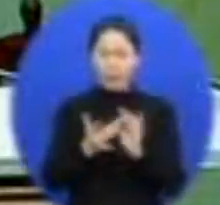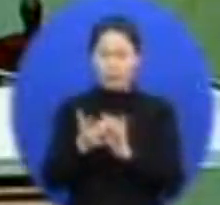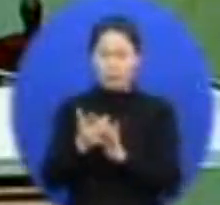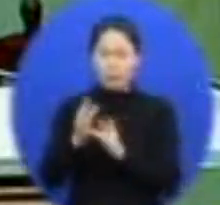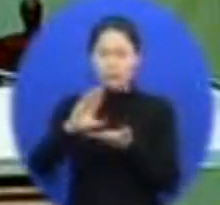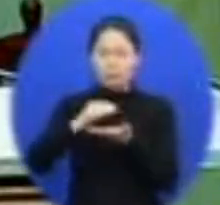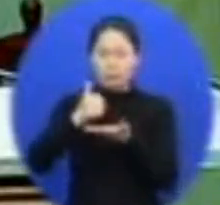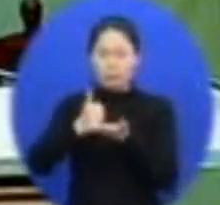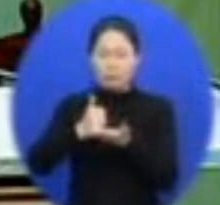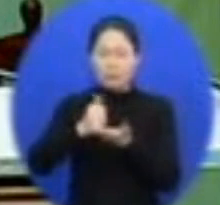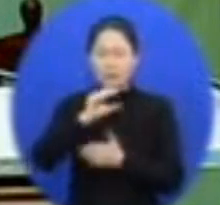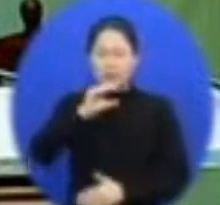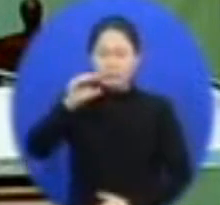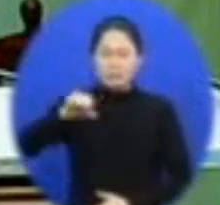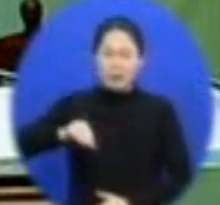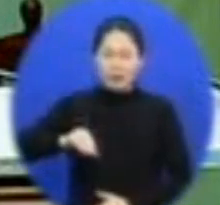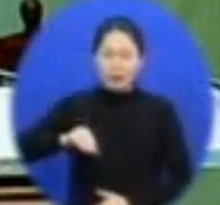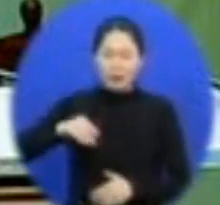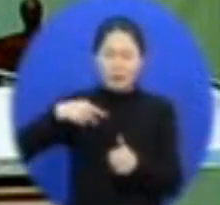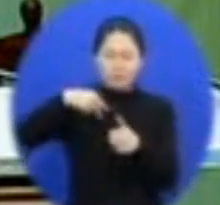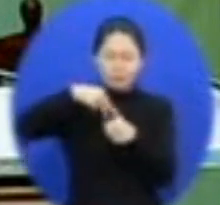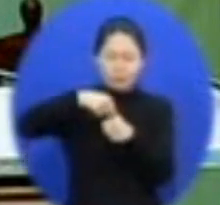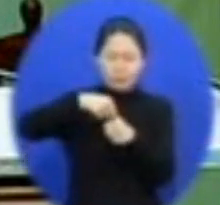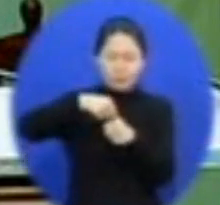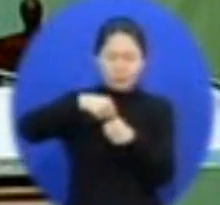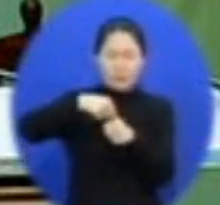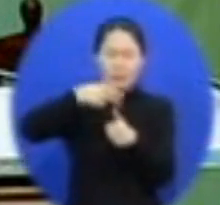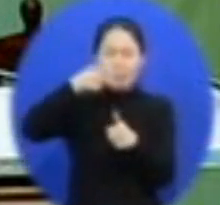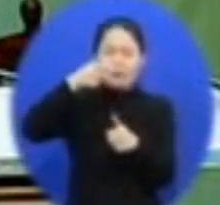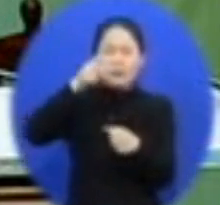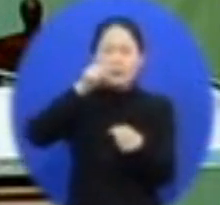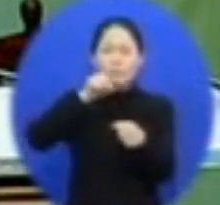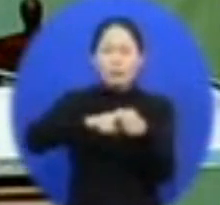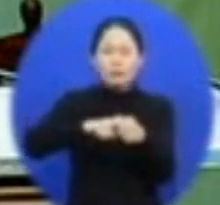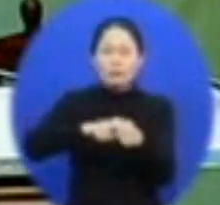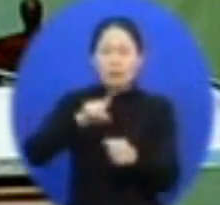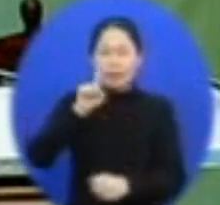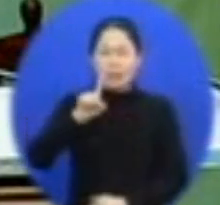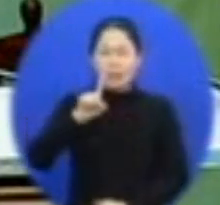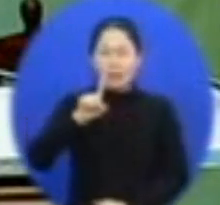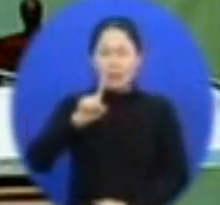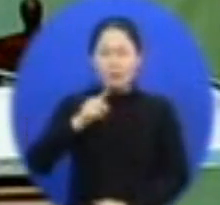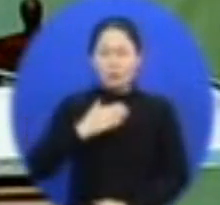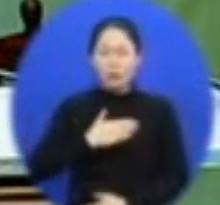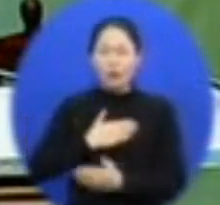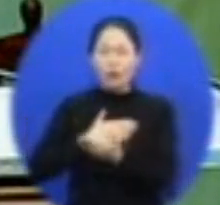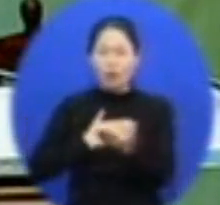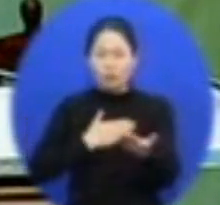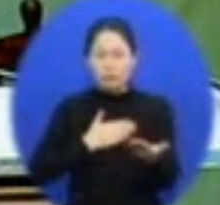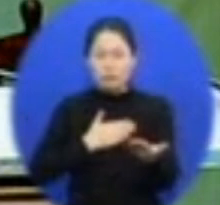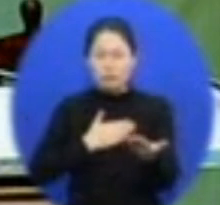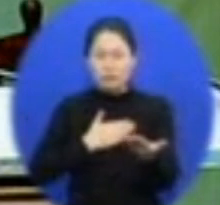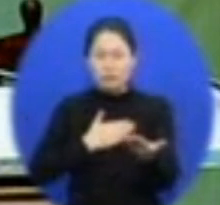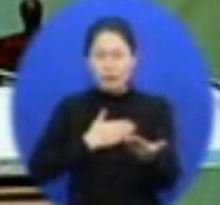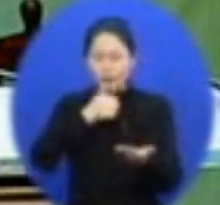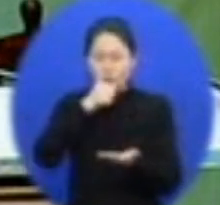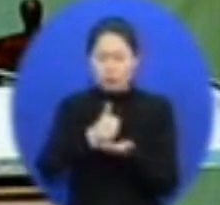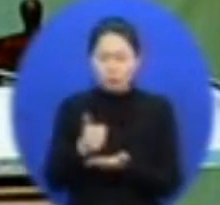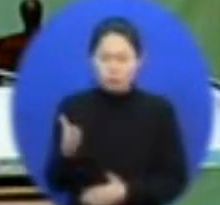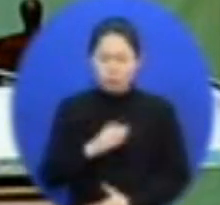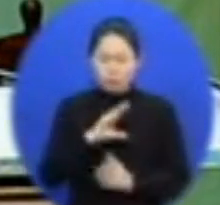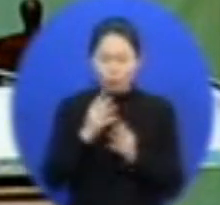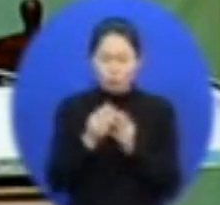십자가에서 죽게 하시는 일에는 한 가지 목적이 있었습니다 그것은 저와 여러분이 죄에서 온전히